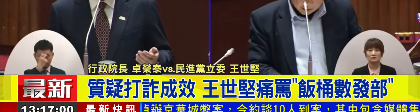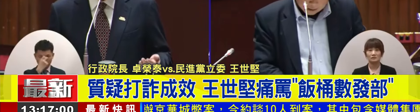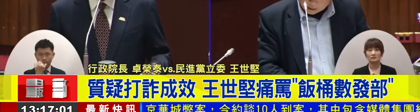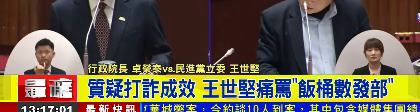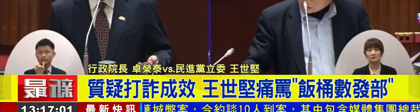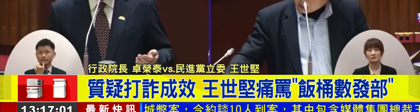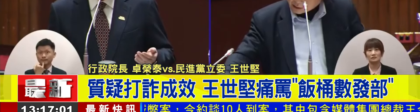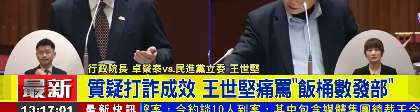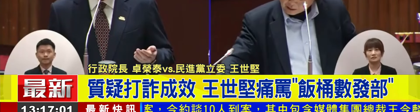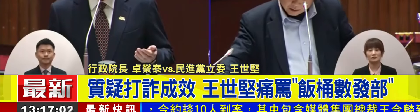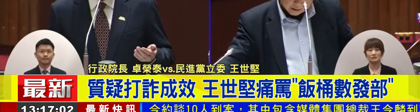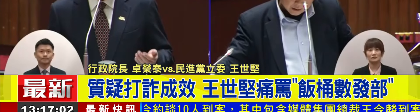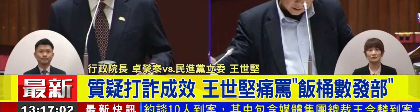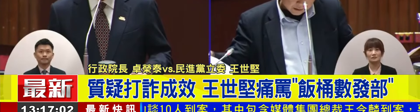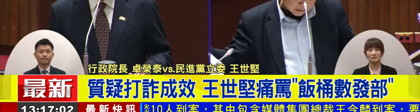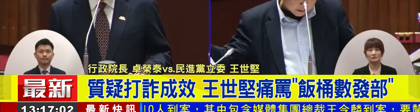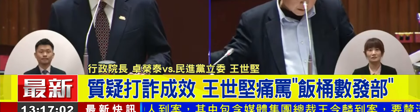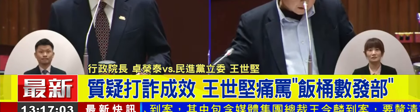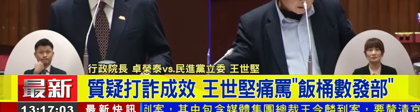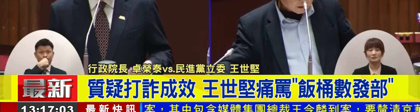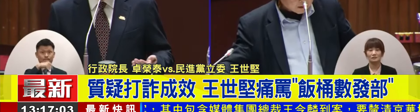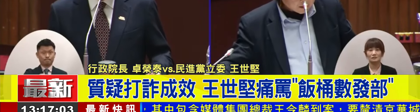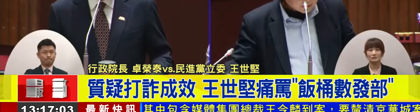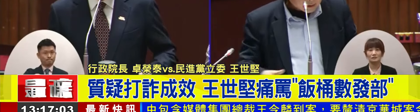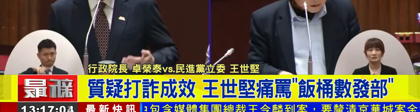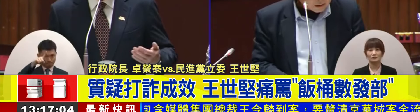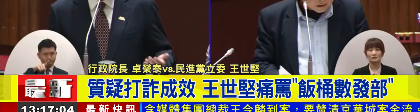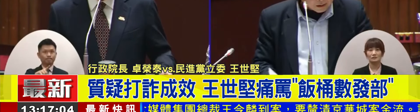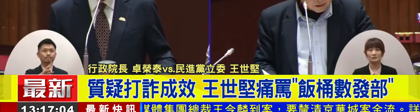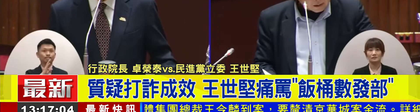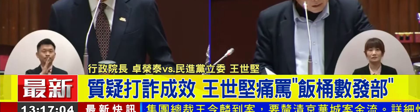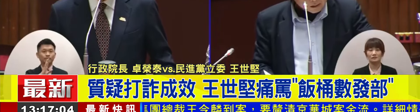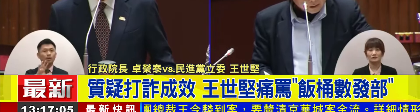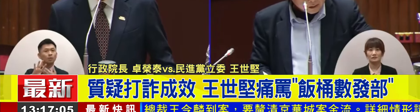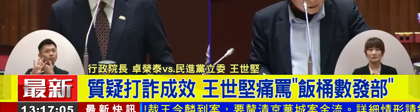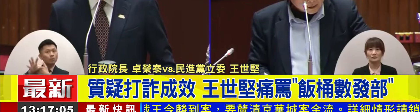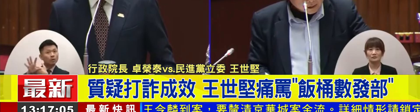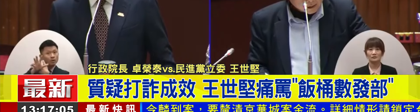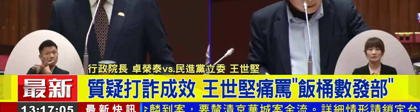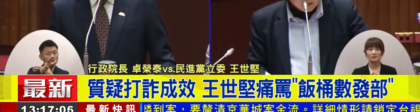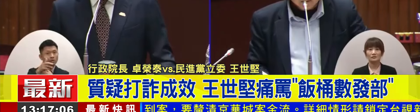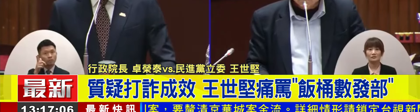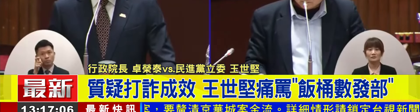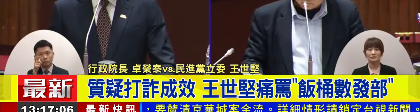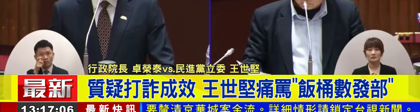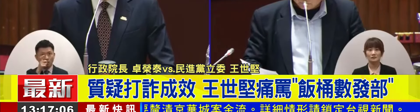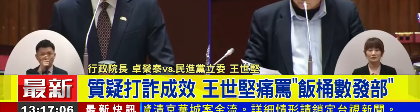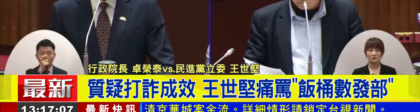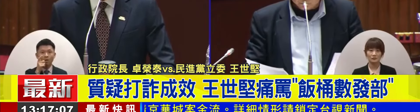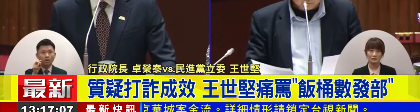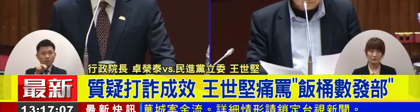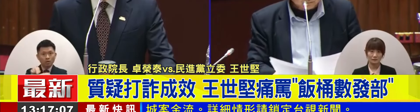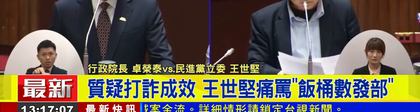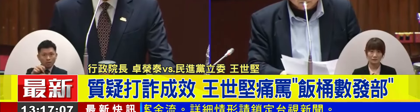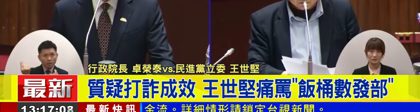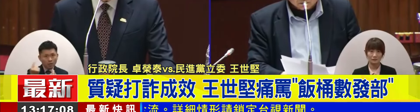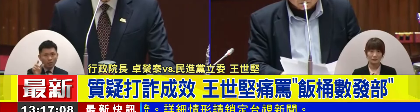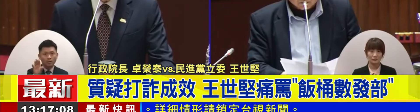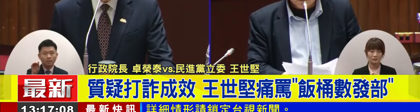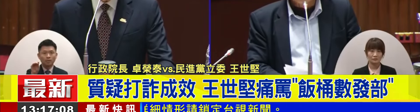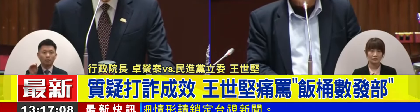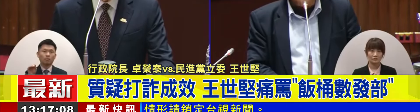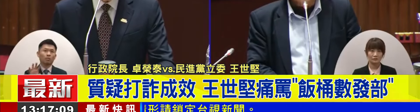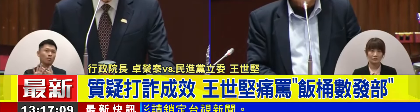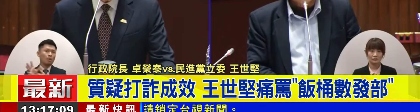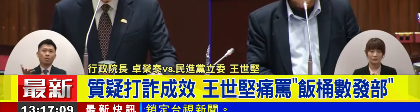那么他这个是在国内是创举，我也请他参考国外的案例，国外的机制有没有。他也说国外是